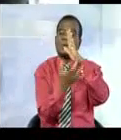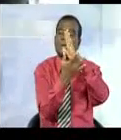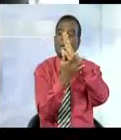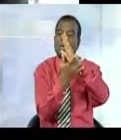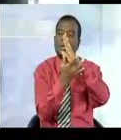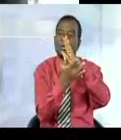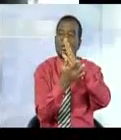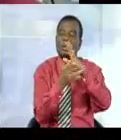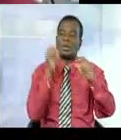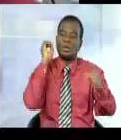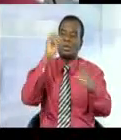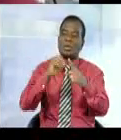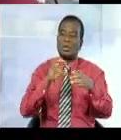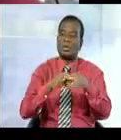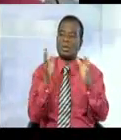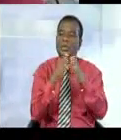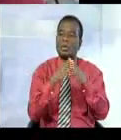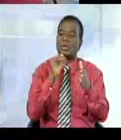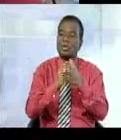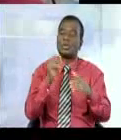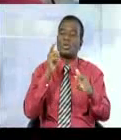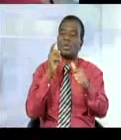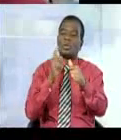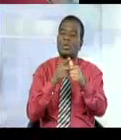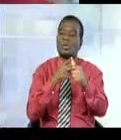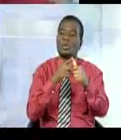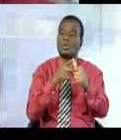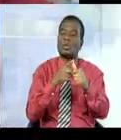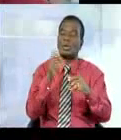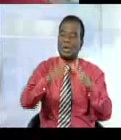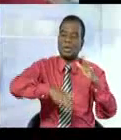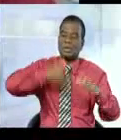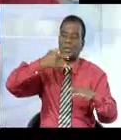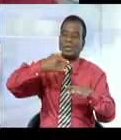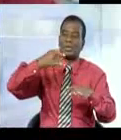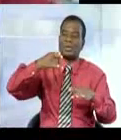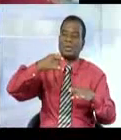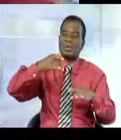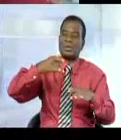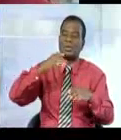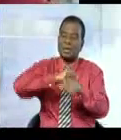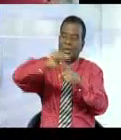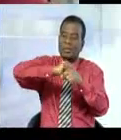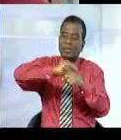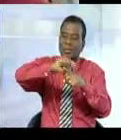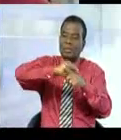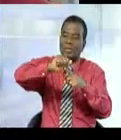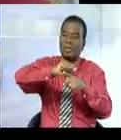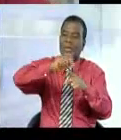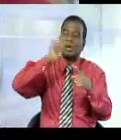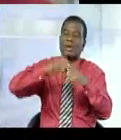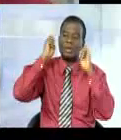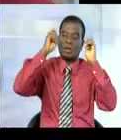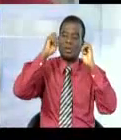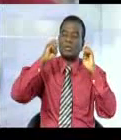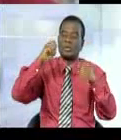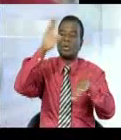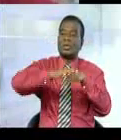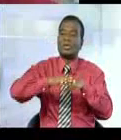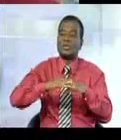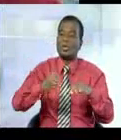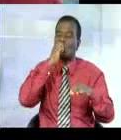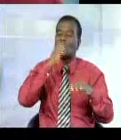technique. Les objectifs de cet atelier sont les suivants. D'abord, les sensibiliser, les former à l'éducation relative à